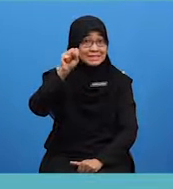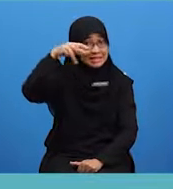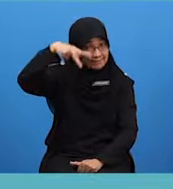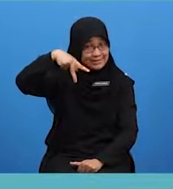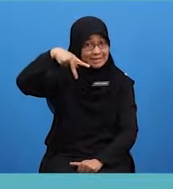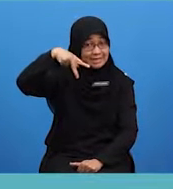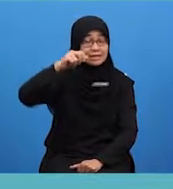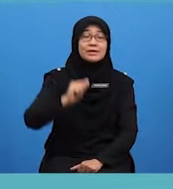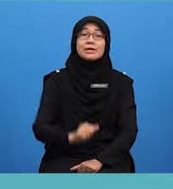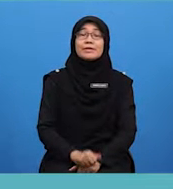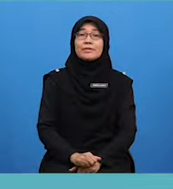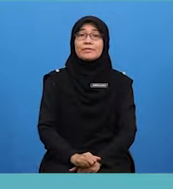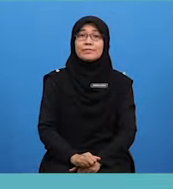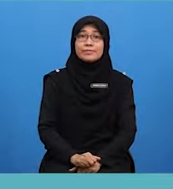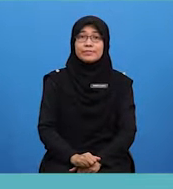HBSP.